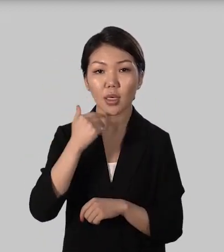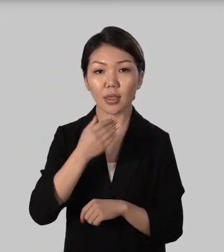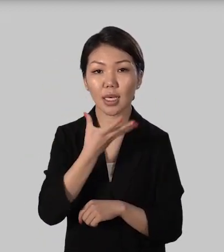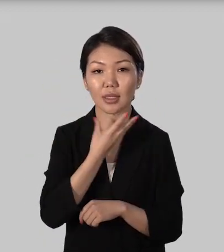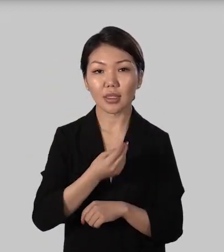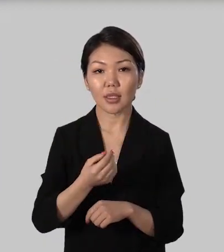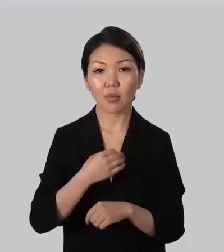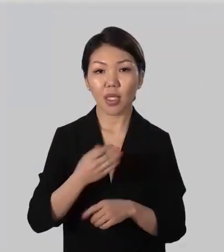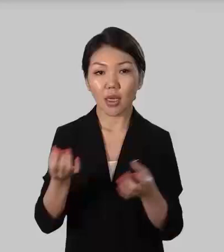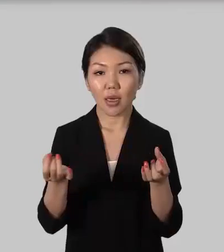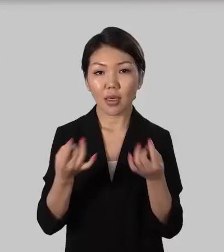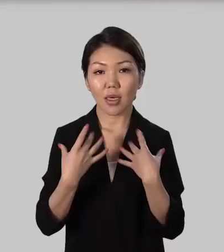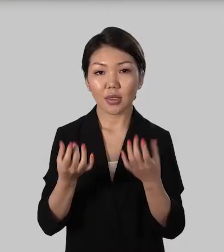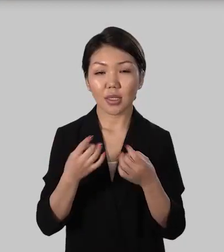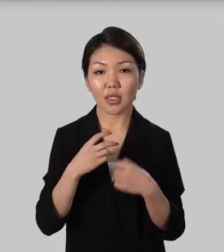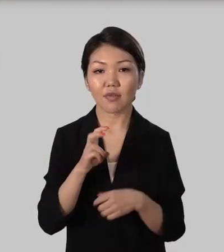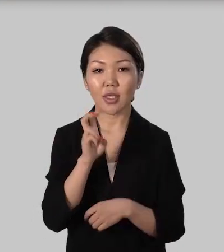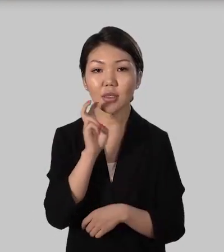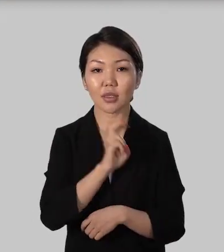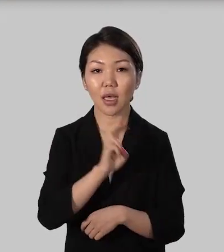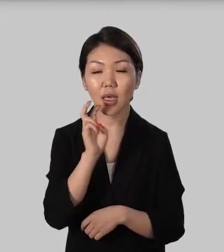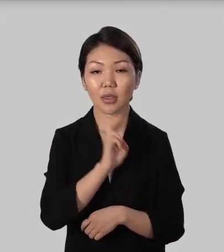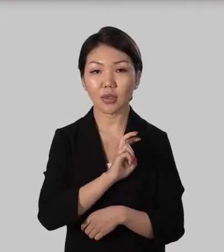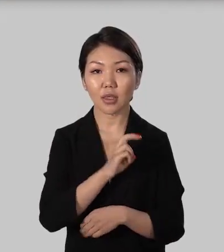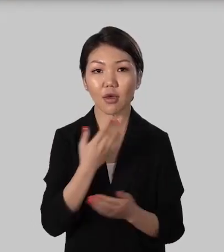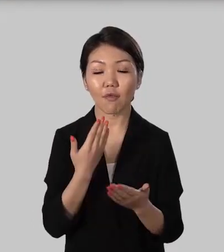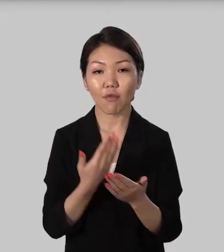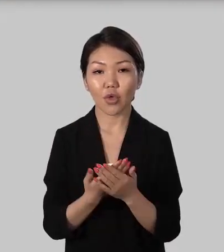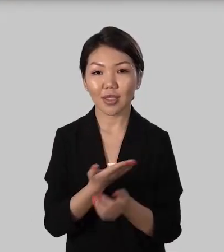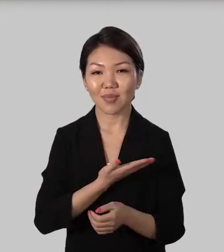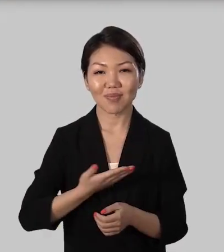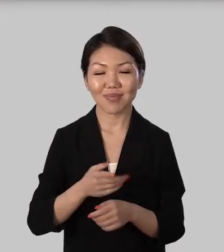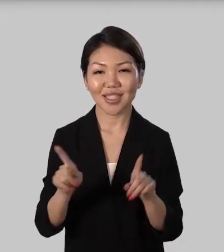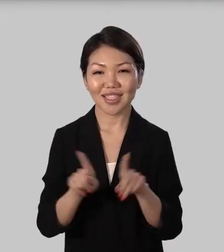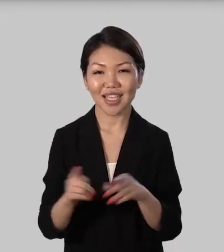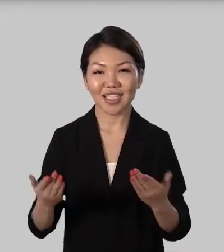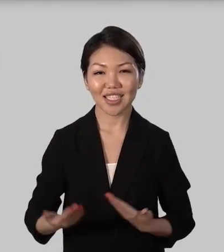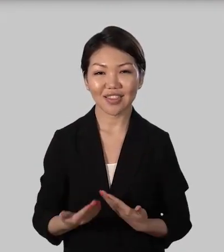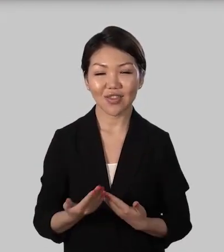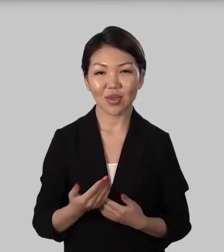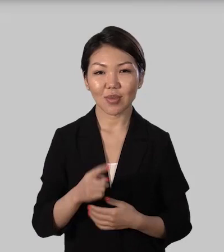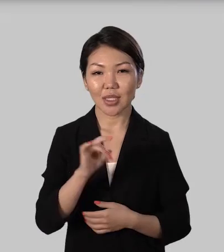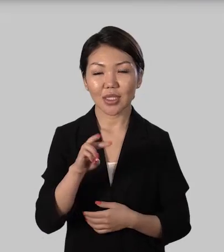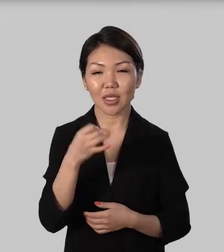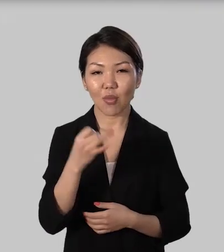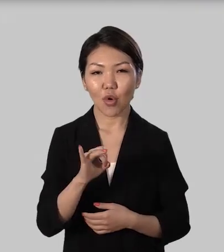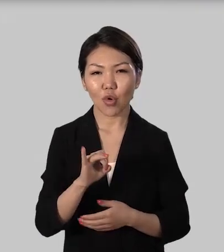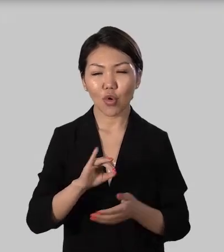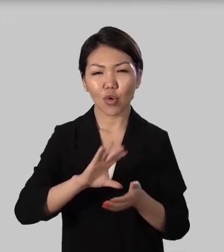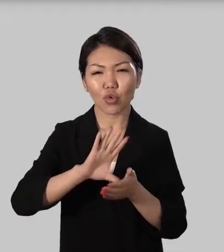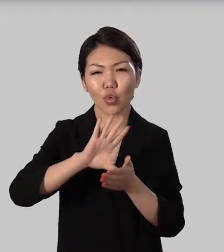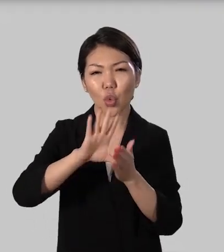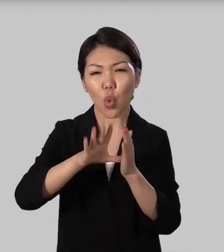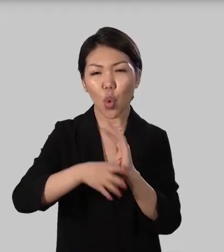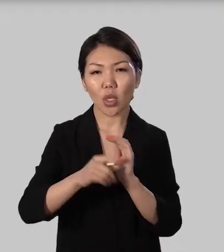сказки вот так мы и живем зимой долго тянется зима если бы не те давай сказки